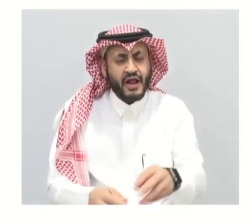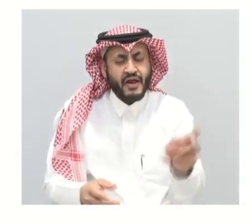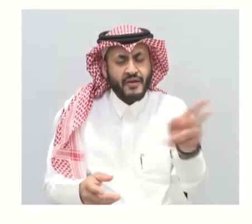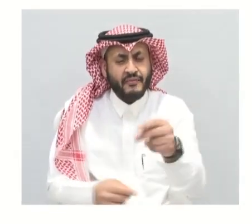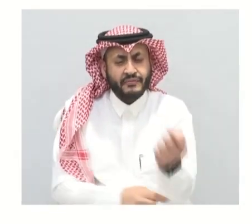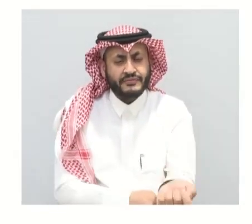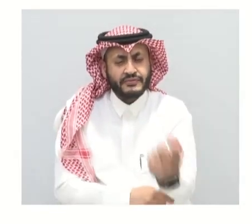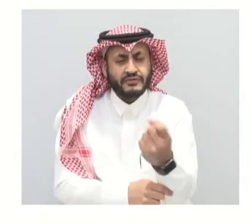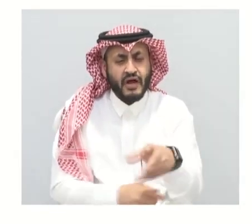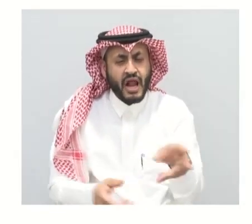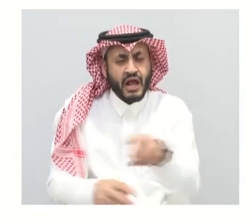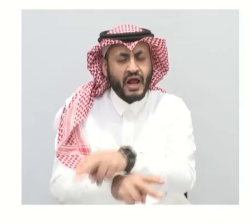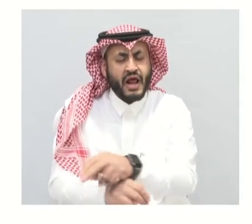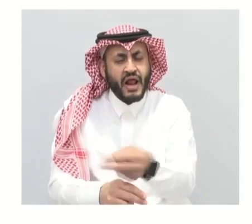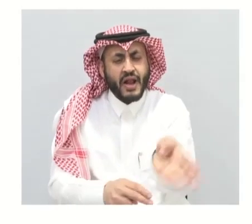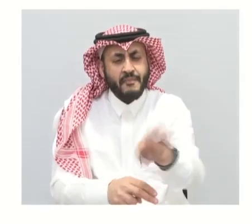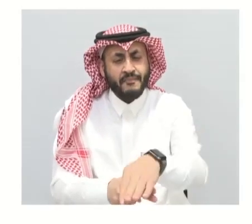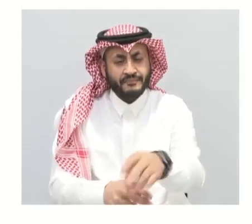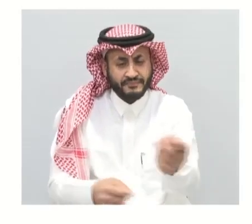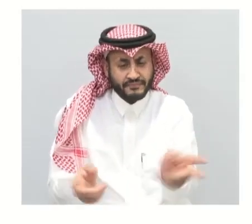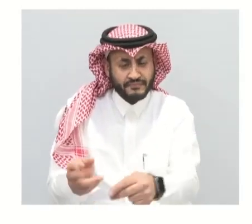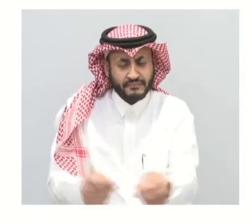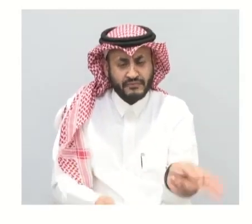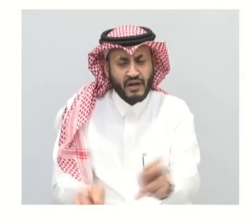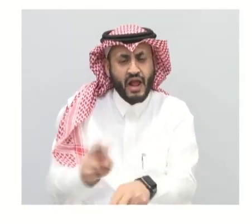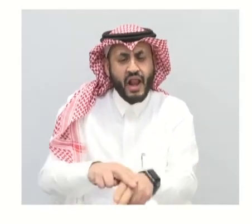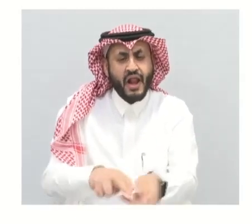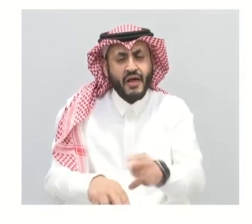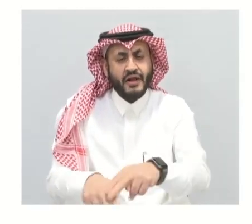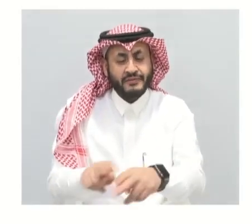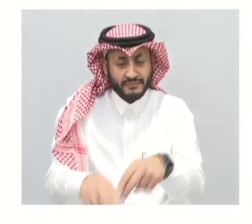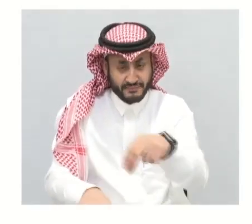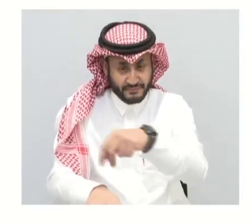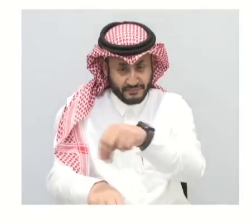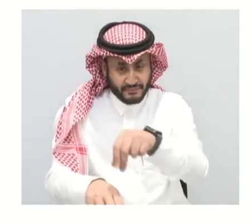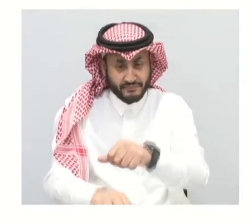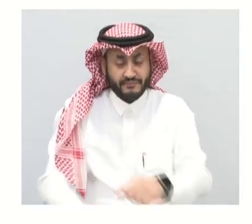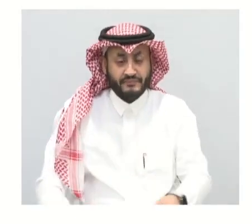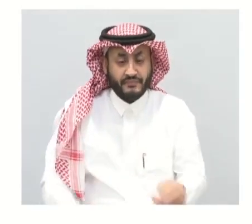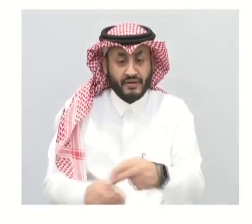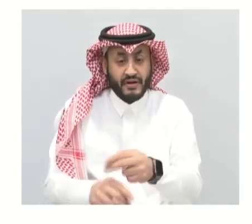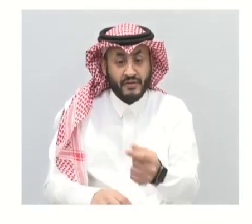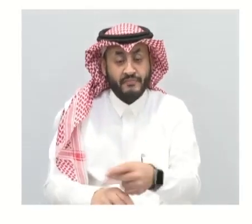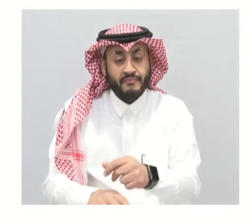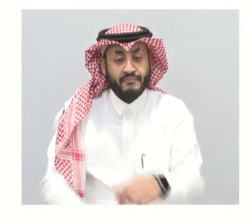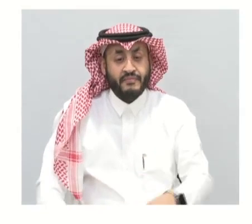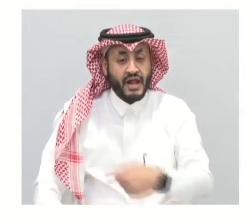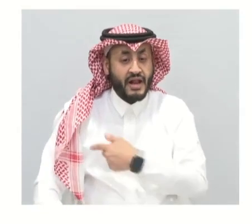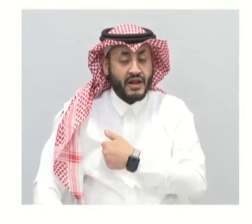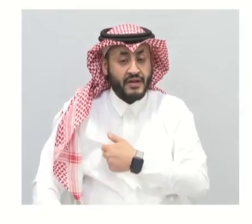نباتات اجزاء مخلوقات ميته تكون هذا الخريطه ويكون ذلك الخليط ما نسميه